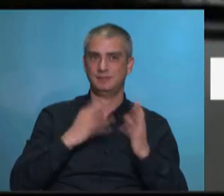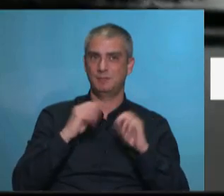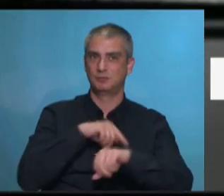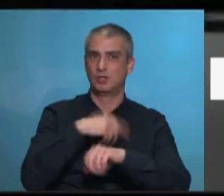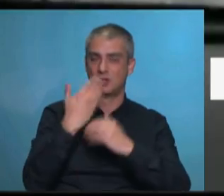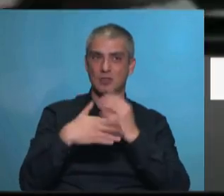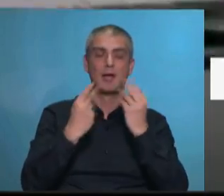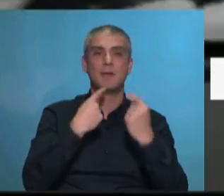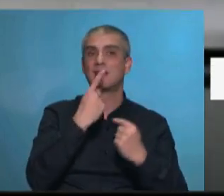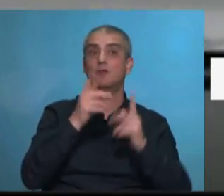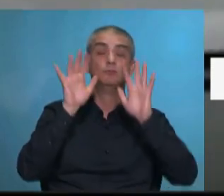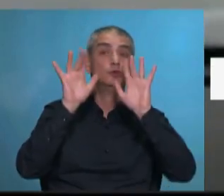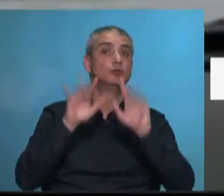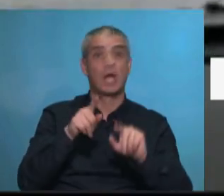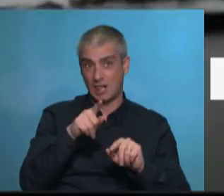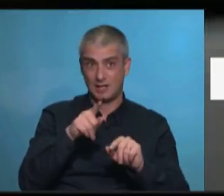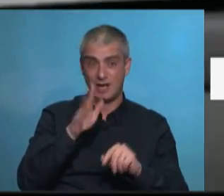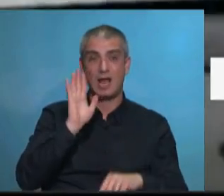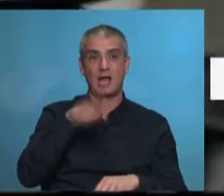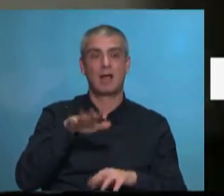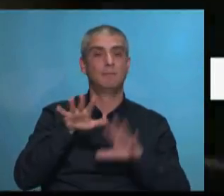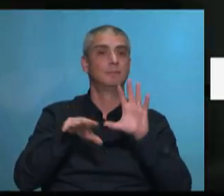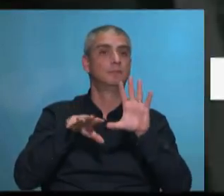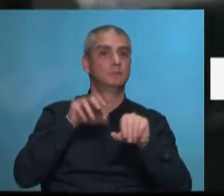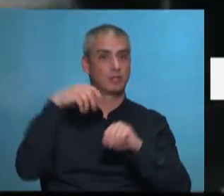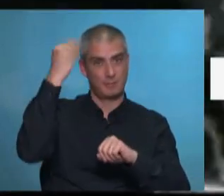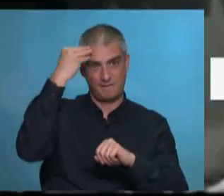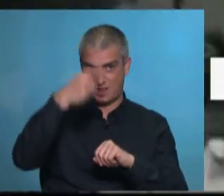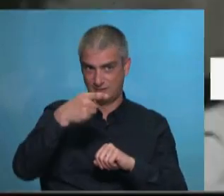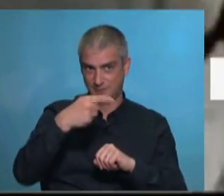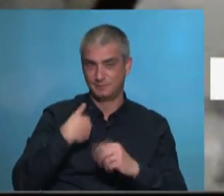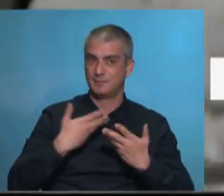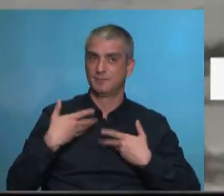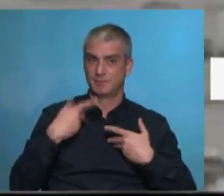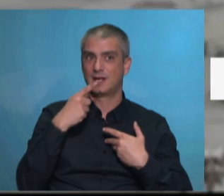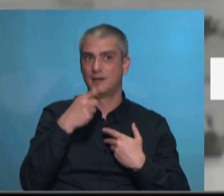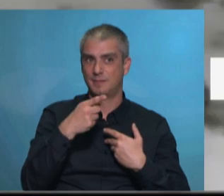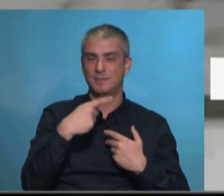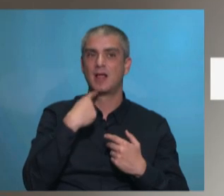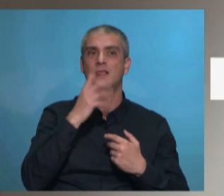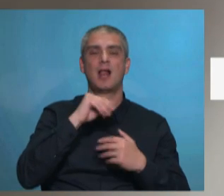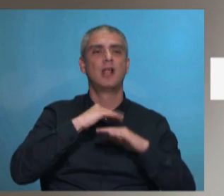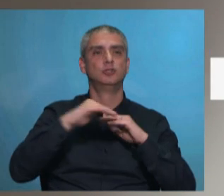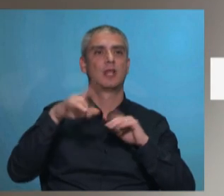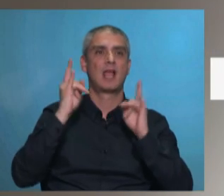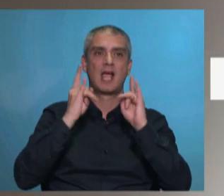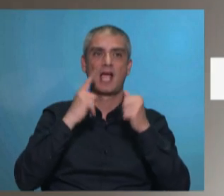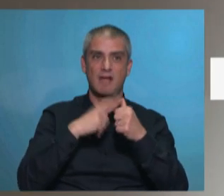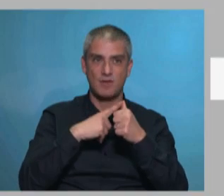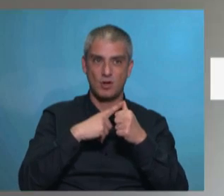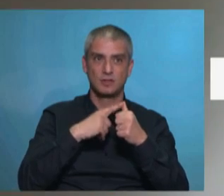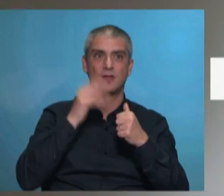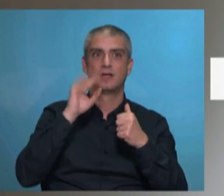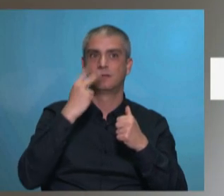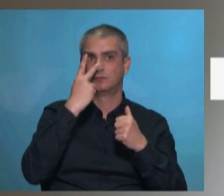לא מעט דיווחים על שלג, גם בשטחים הפלסטינים, אנחנו מקבלים דיווחים על שלג בחברון, גם אפשר